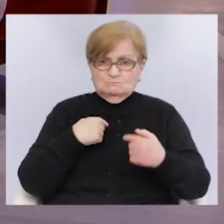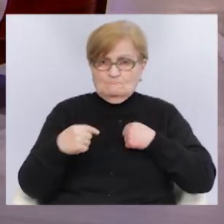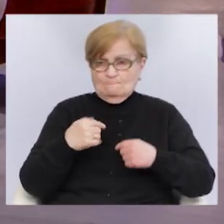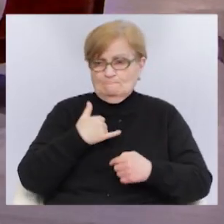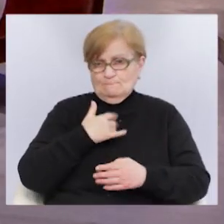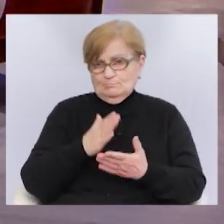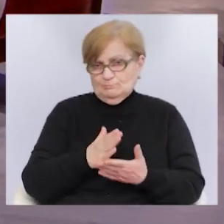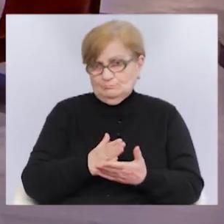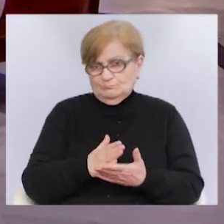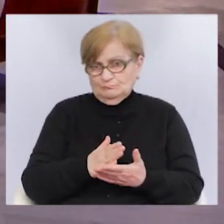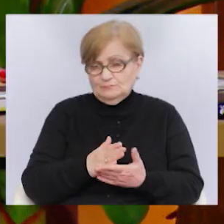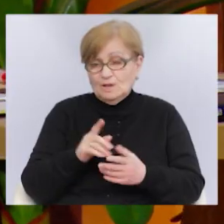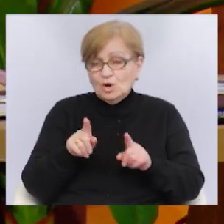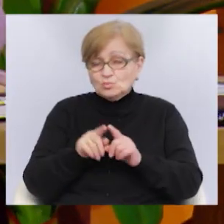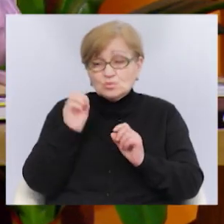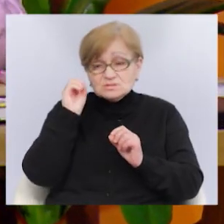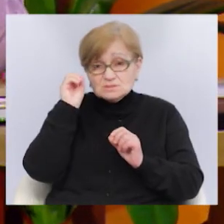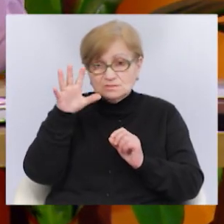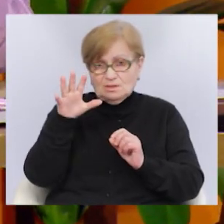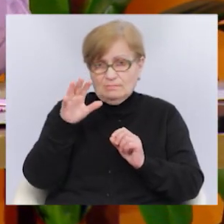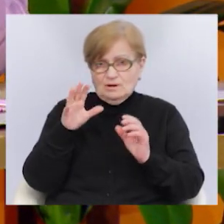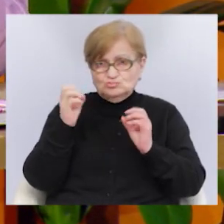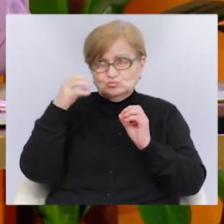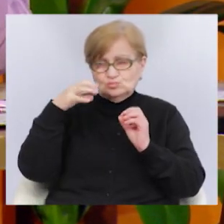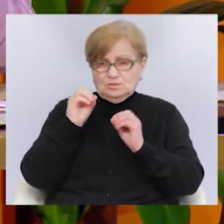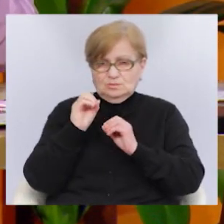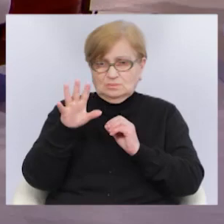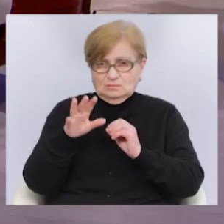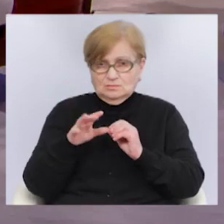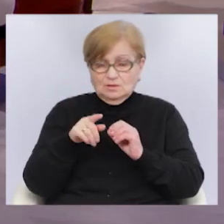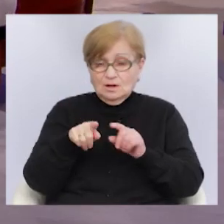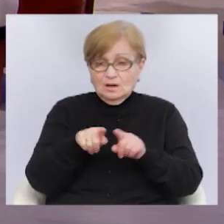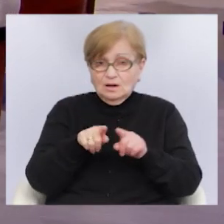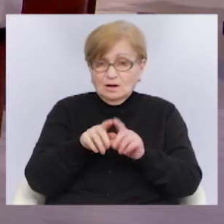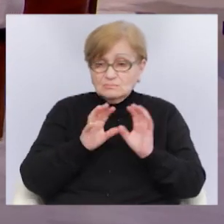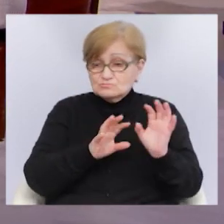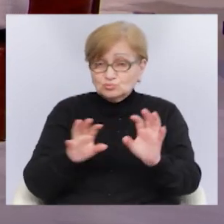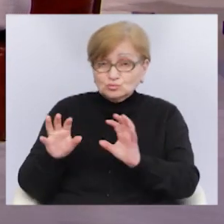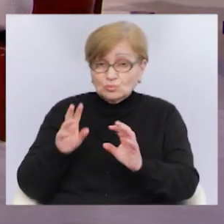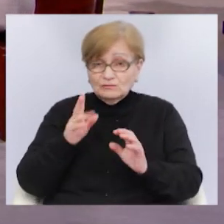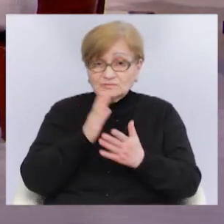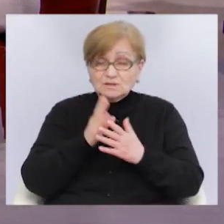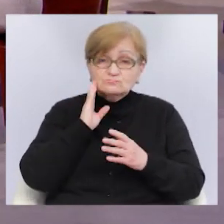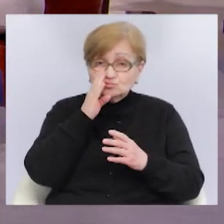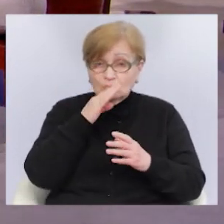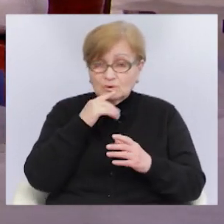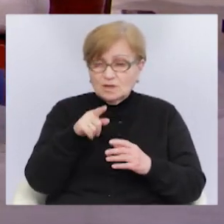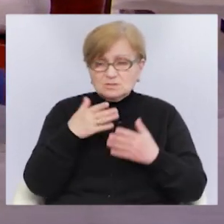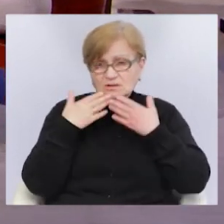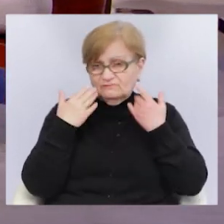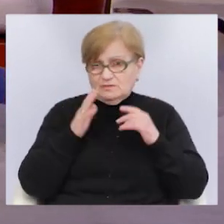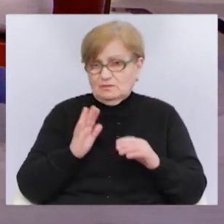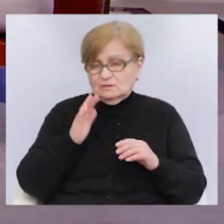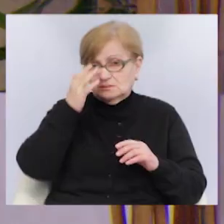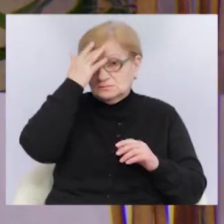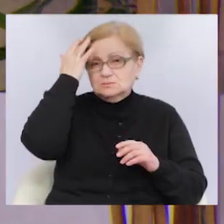მეც ტკივილს. ანუ ინთება, აქტიური ხდება და შესაბამისად ეს მზრუნველისთვის, მშობლისთვის არ არის ეს მარტივი,